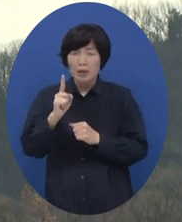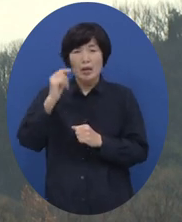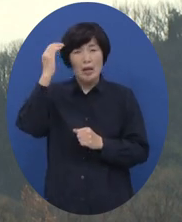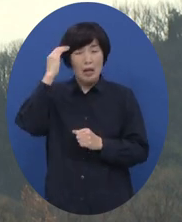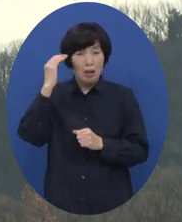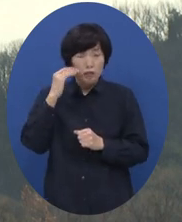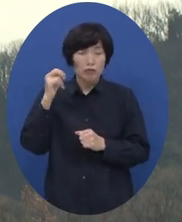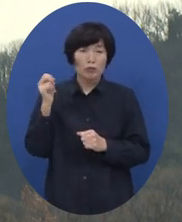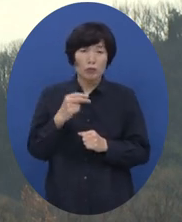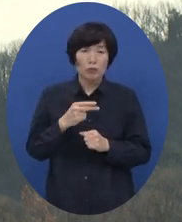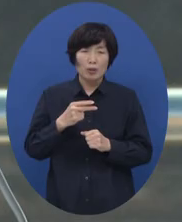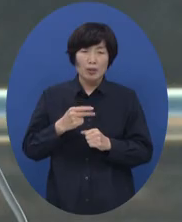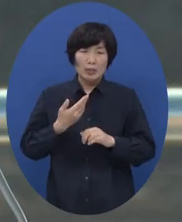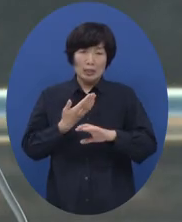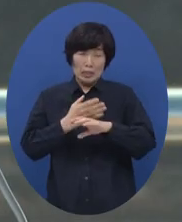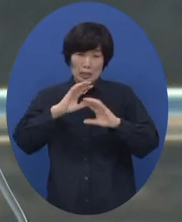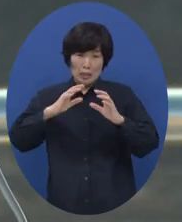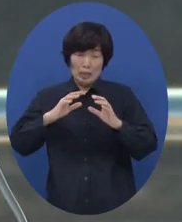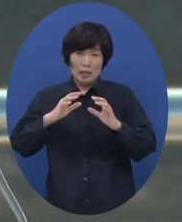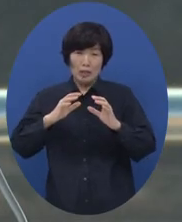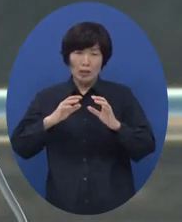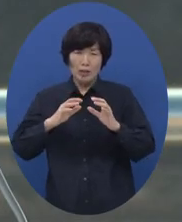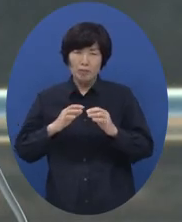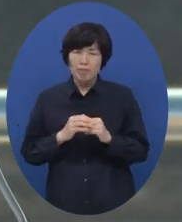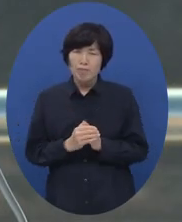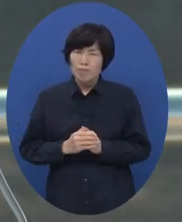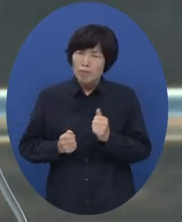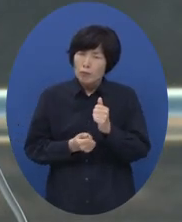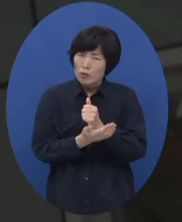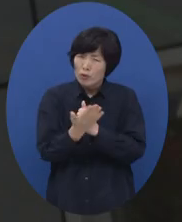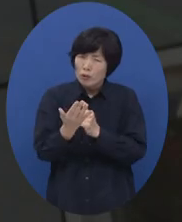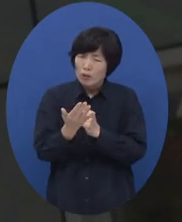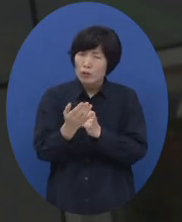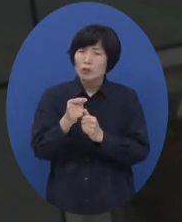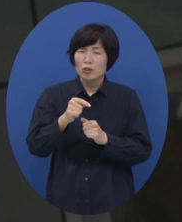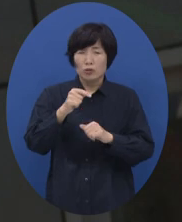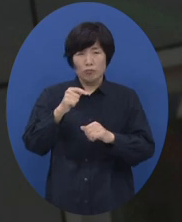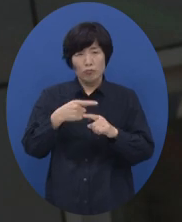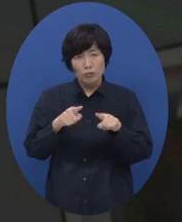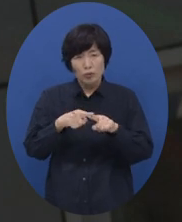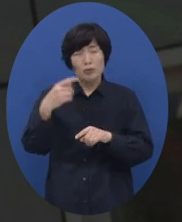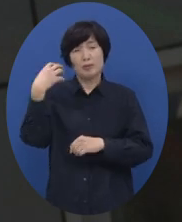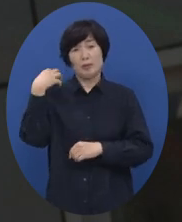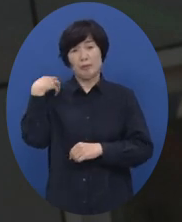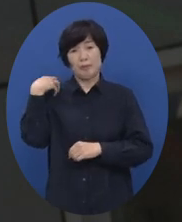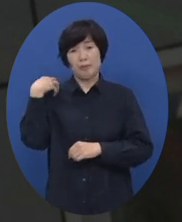배출과 국외 유입 영향, 그리고 기상 상황을 종합 분석하는 기능을 담당합니다.